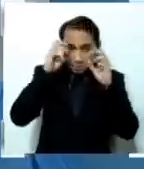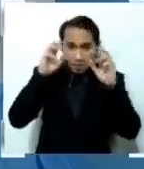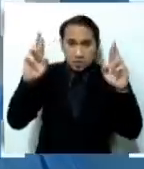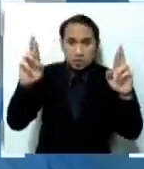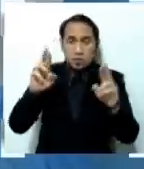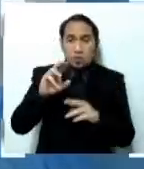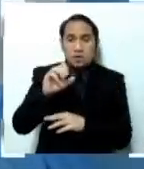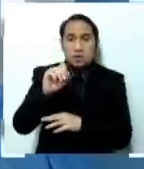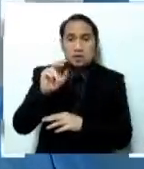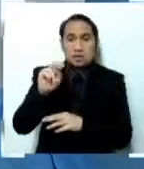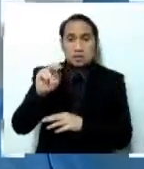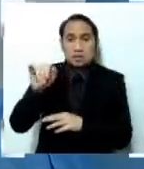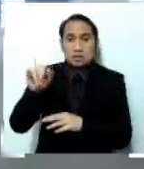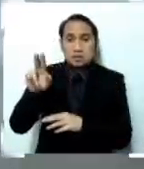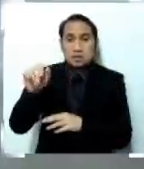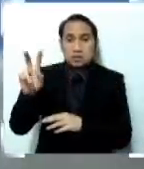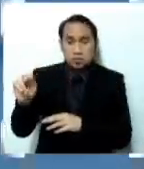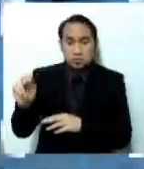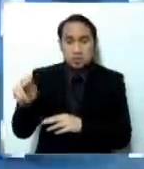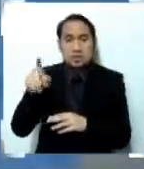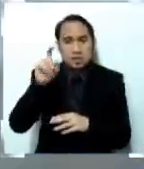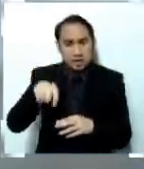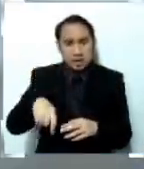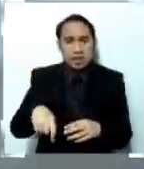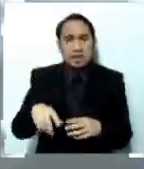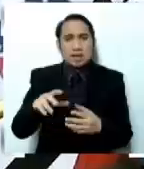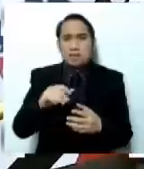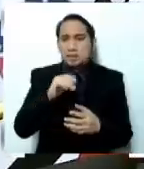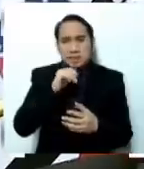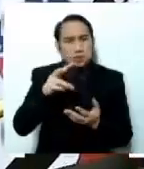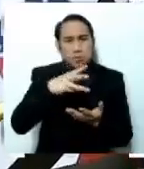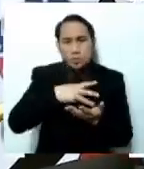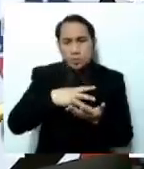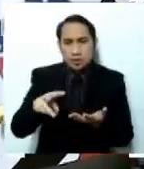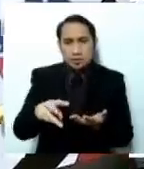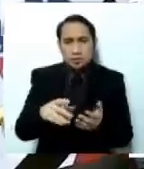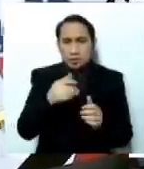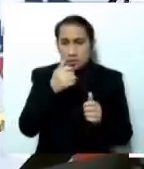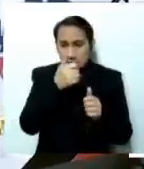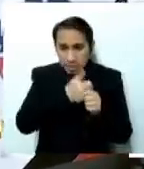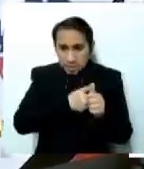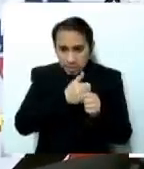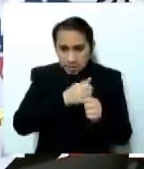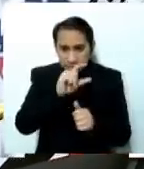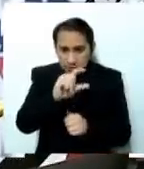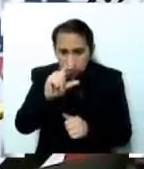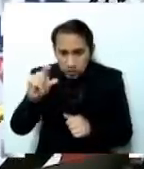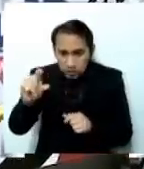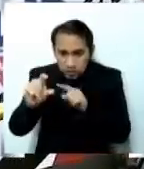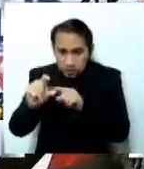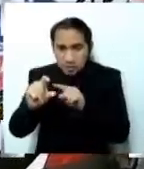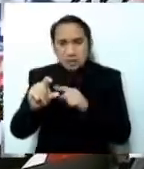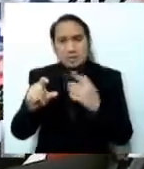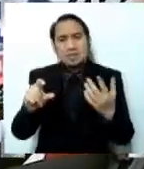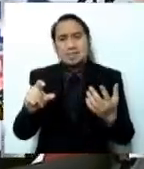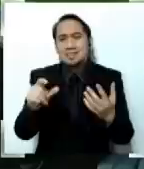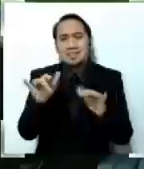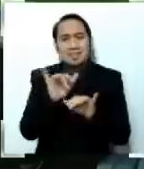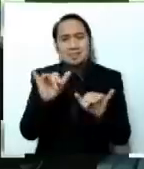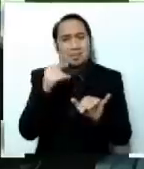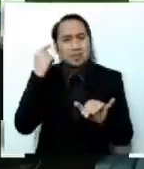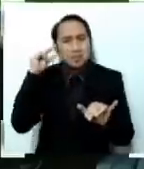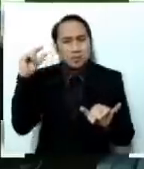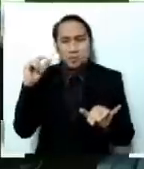bakuna masimot dapat at hindi masayang. Ang kada dose niyan ay parang ginto. No? Ayaw natin yan sayangin, gusto natin